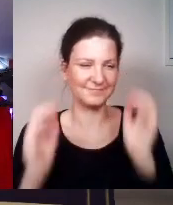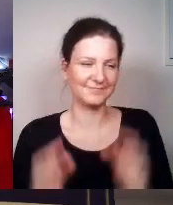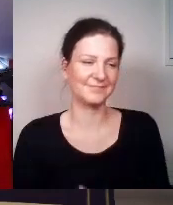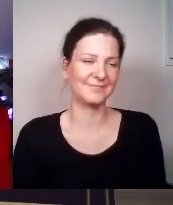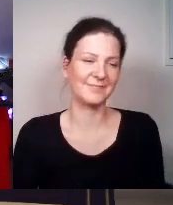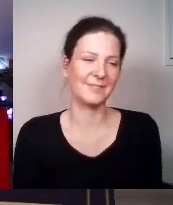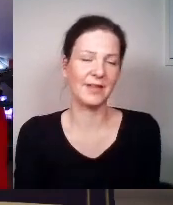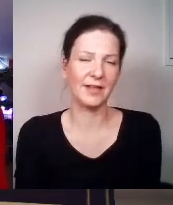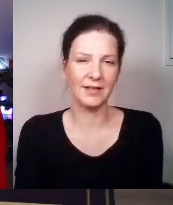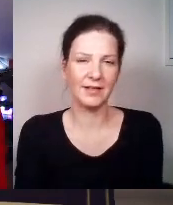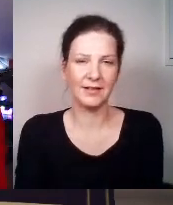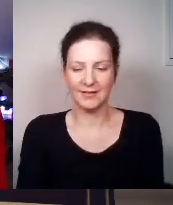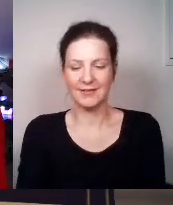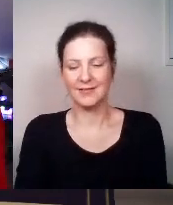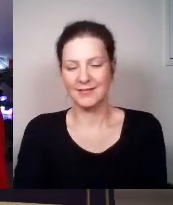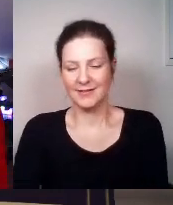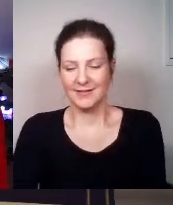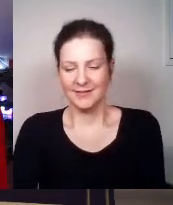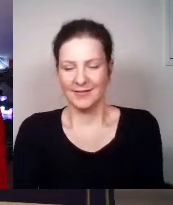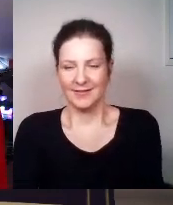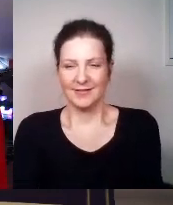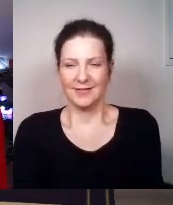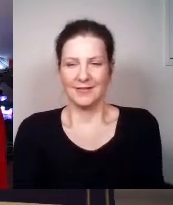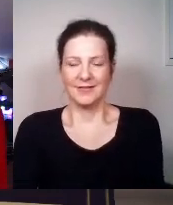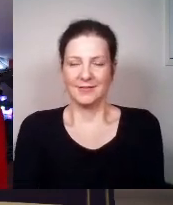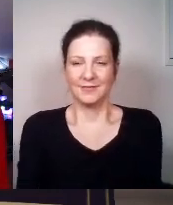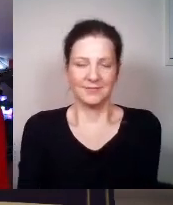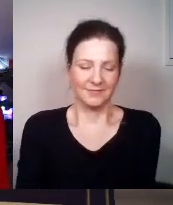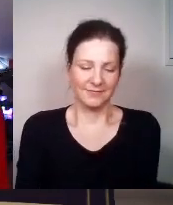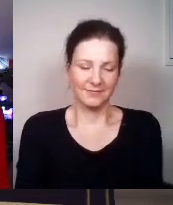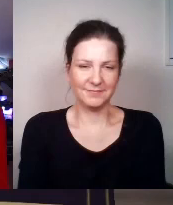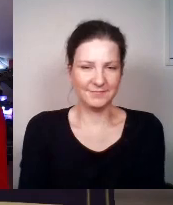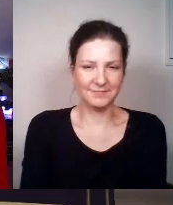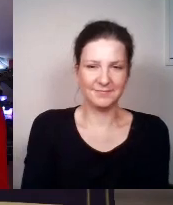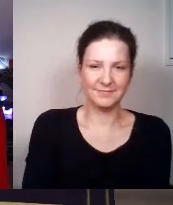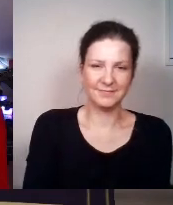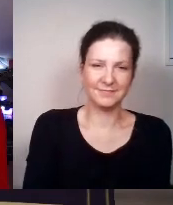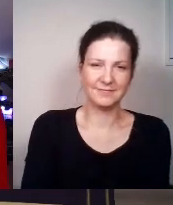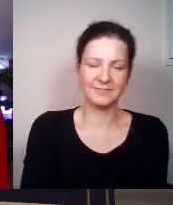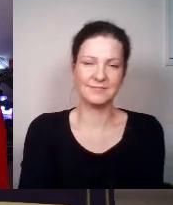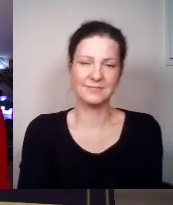war. Ein Podcast, der tolle Geschichten erzählt.